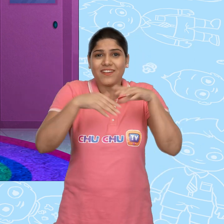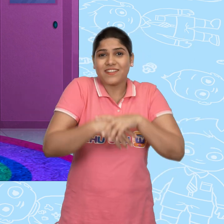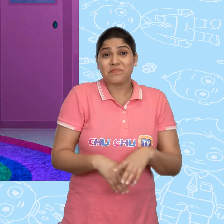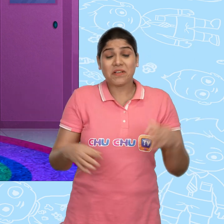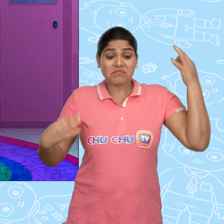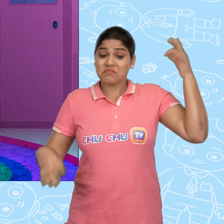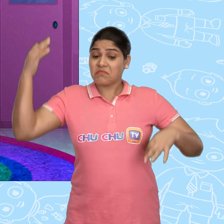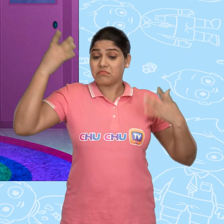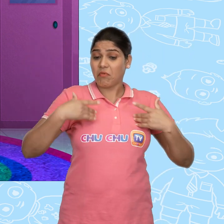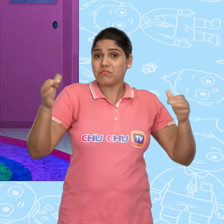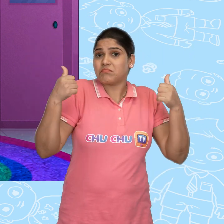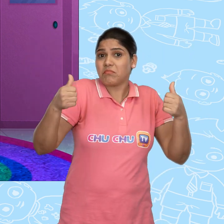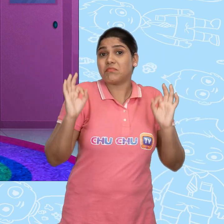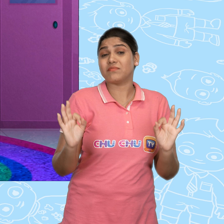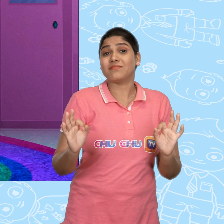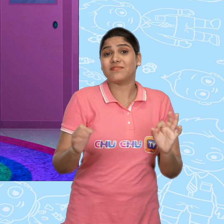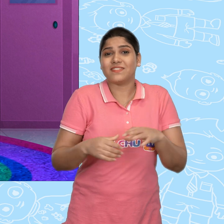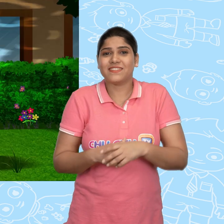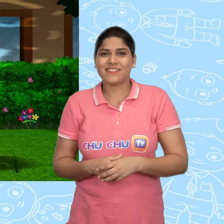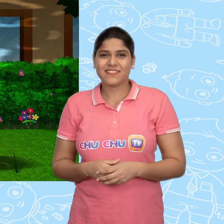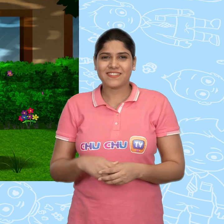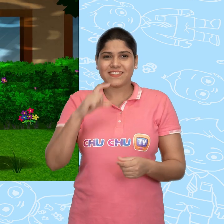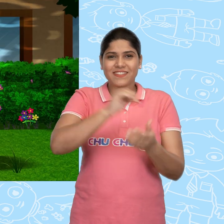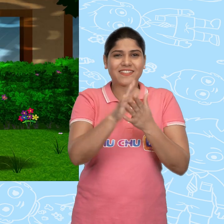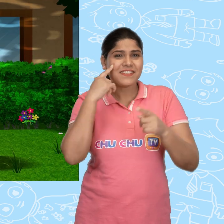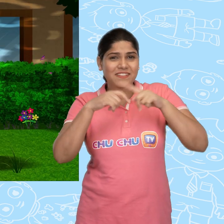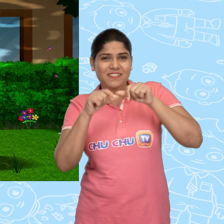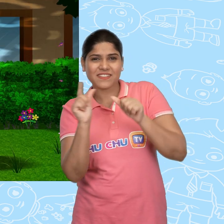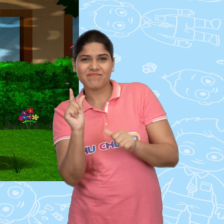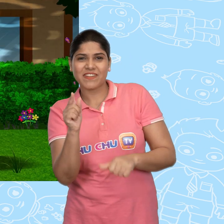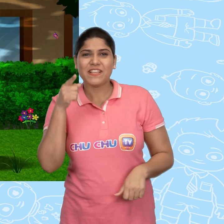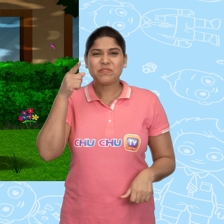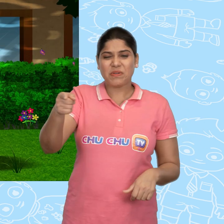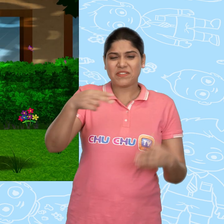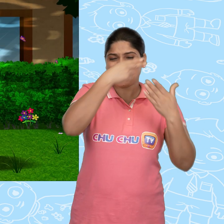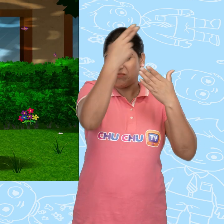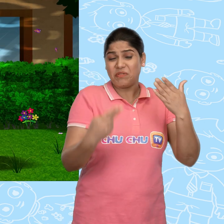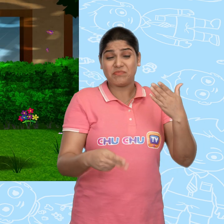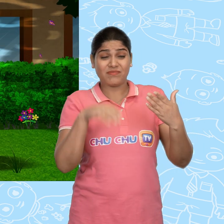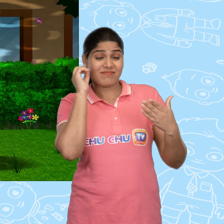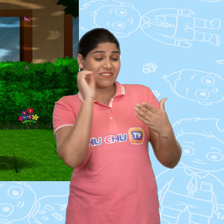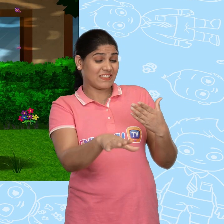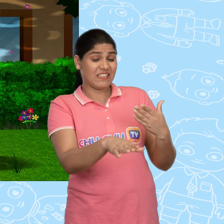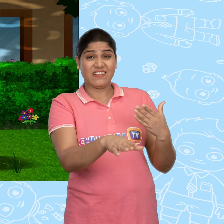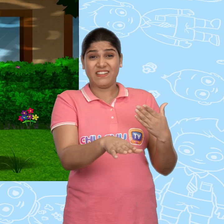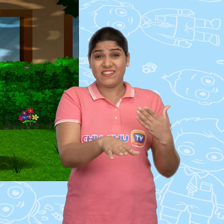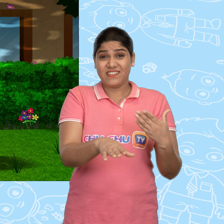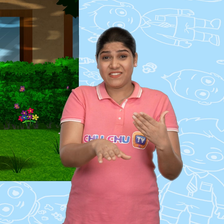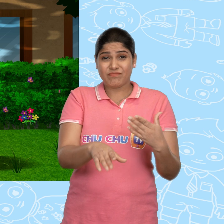देखो, मैं कितना अच्छा डांस करता हूँ। चीकू, तुम्हारी ड्राइंग तो बहुत ही बेकार